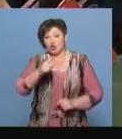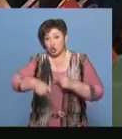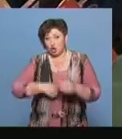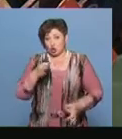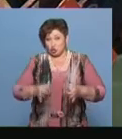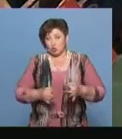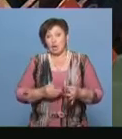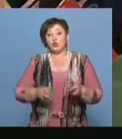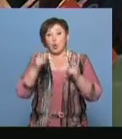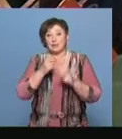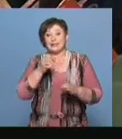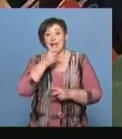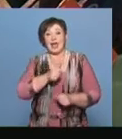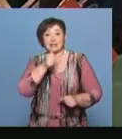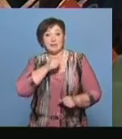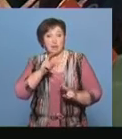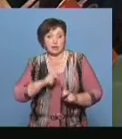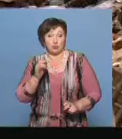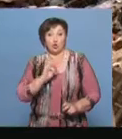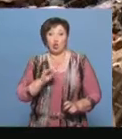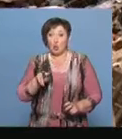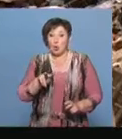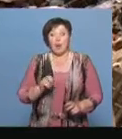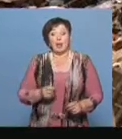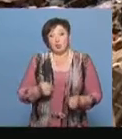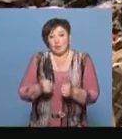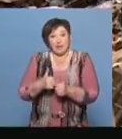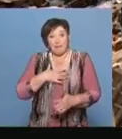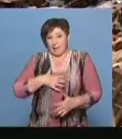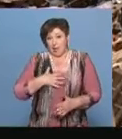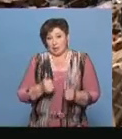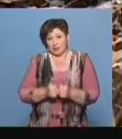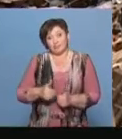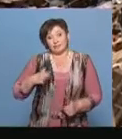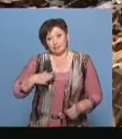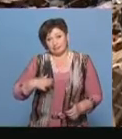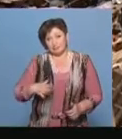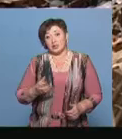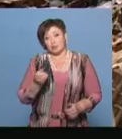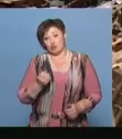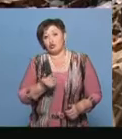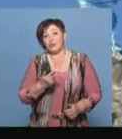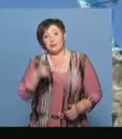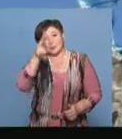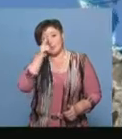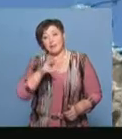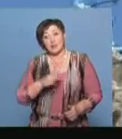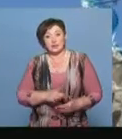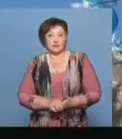результаты экспертиз будут готовы к июлю, поэтому неприятное соседство людям придется потерпеть еще несколько